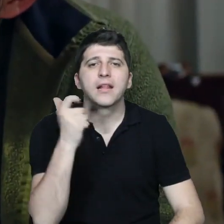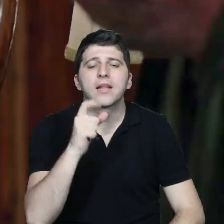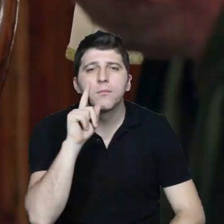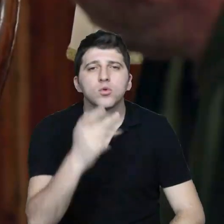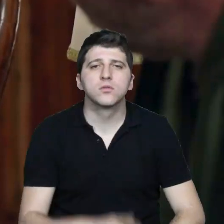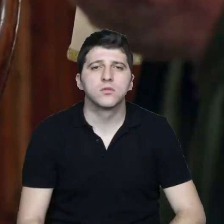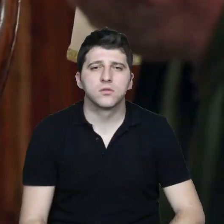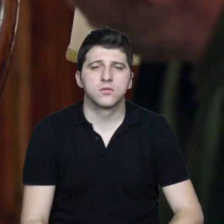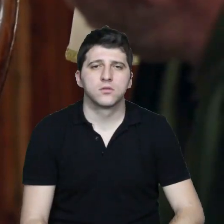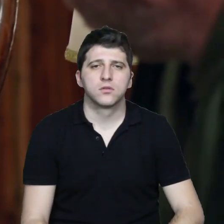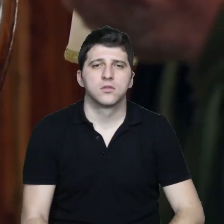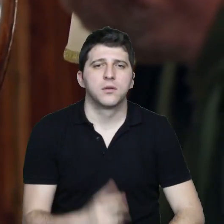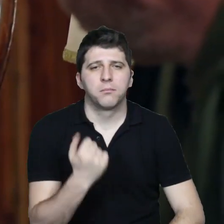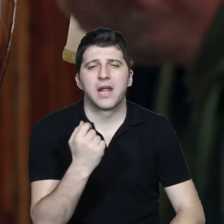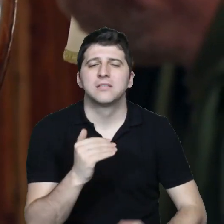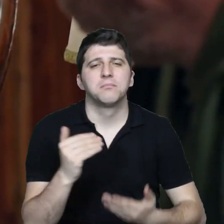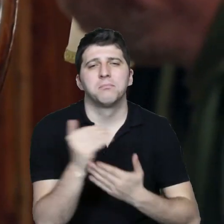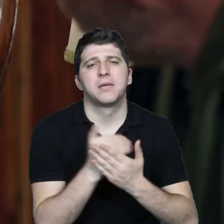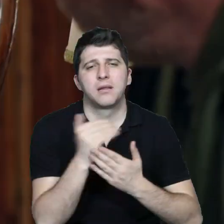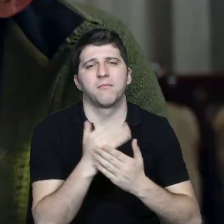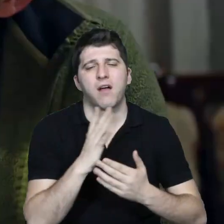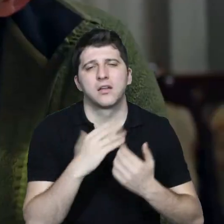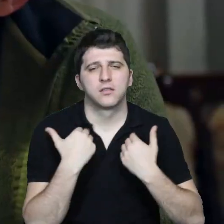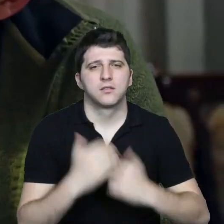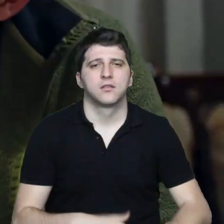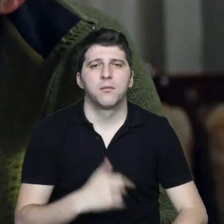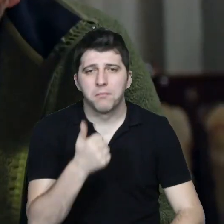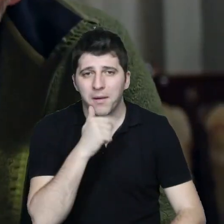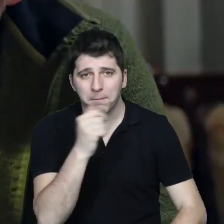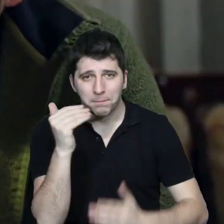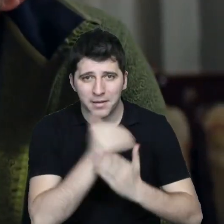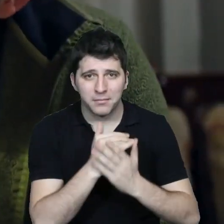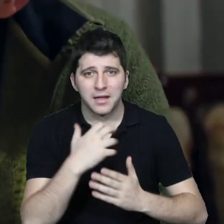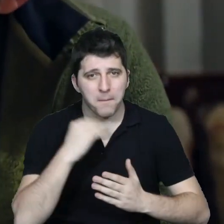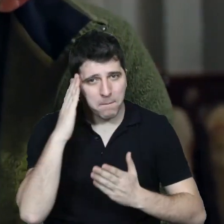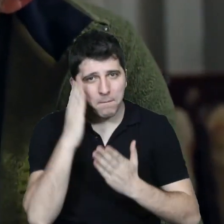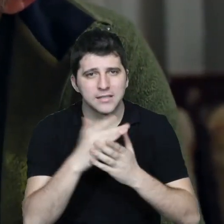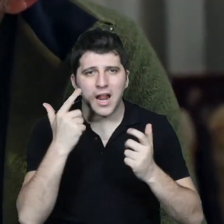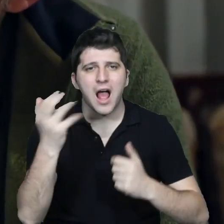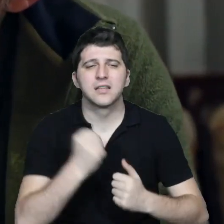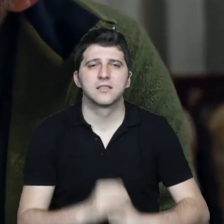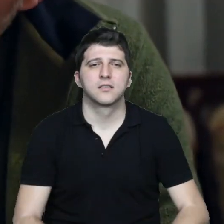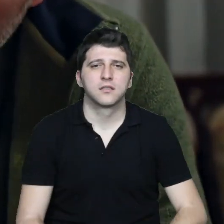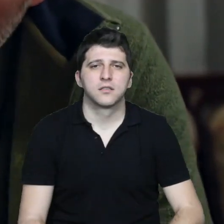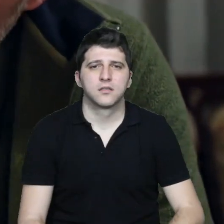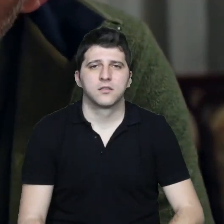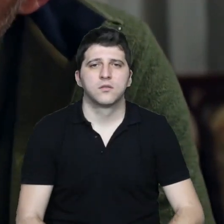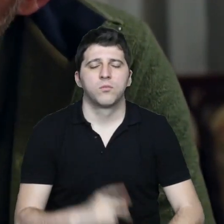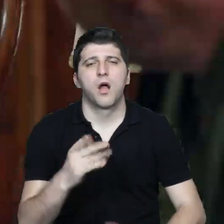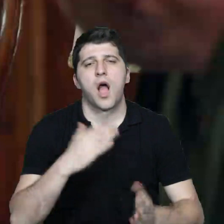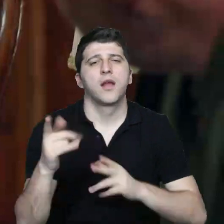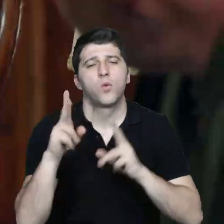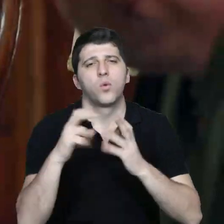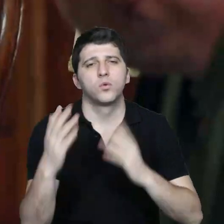buldun peki? Biraz birikimim vardı. Baba sen o birikiminle kendine mezar yeri aldın. Gerçi o da ayrı bir mesele